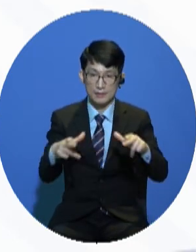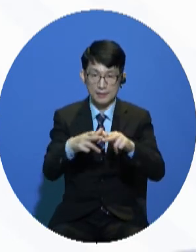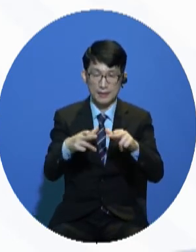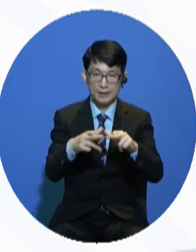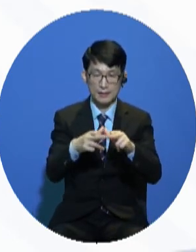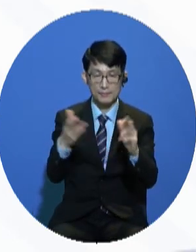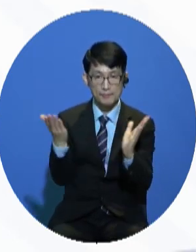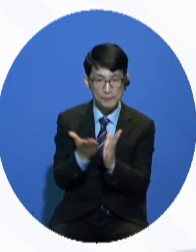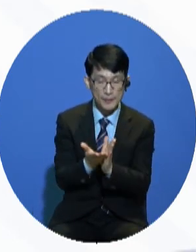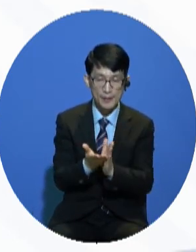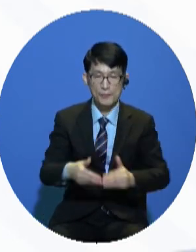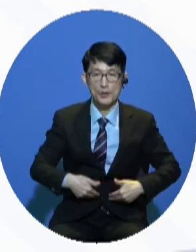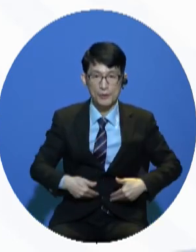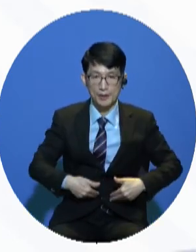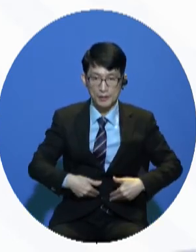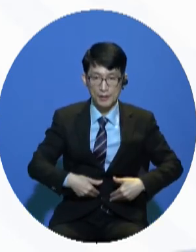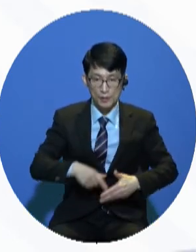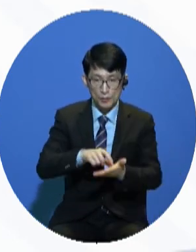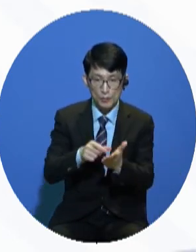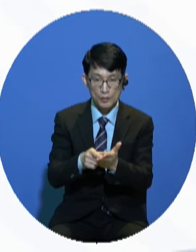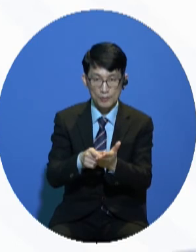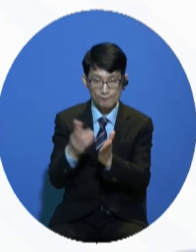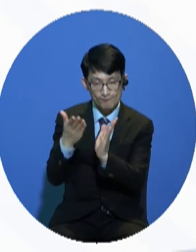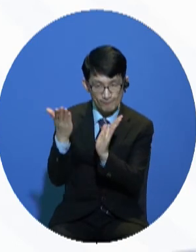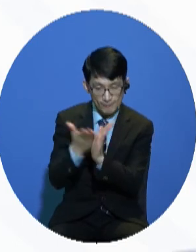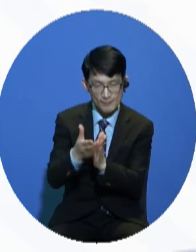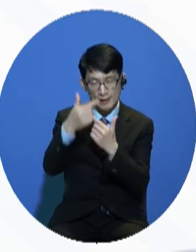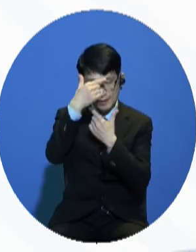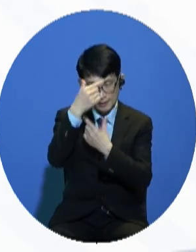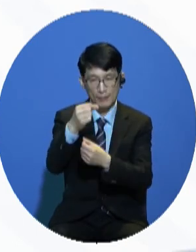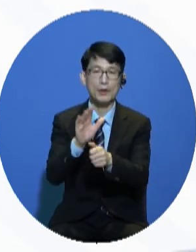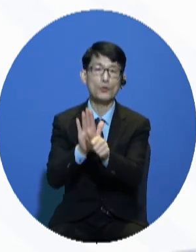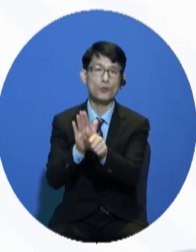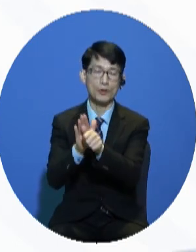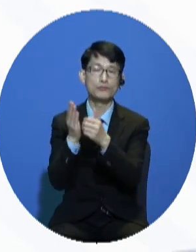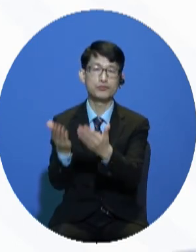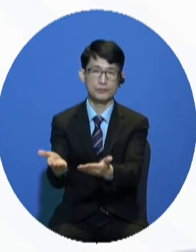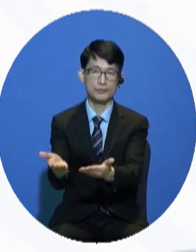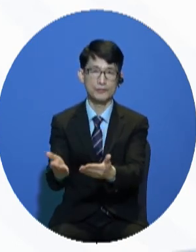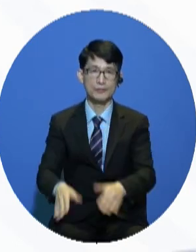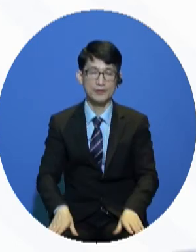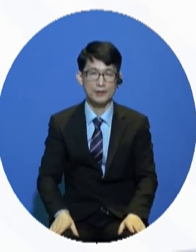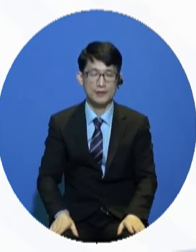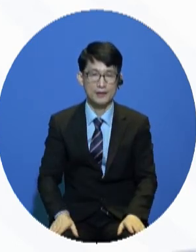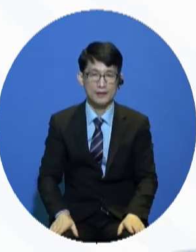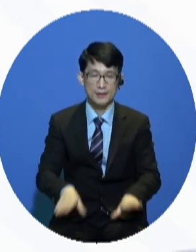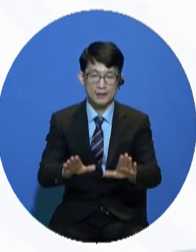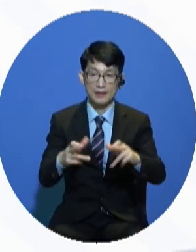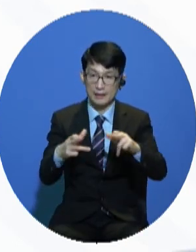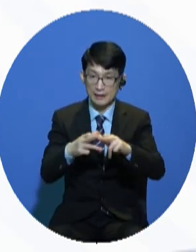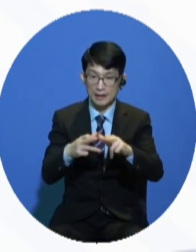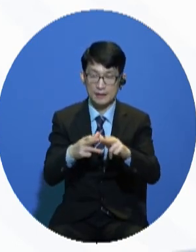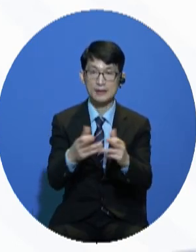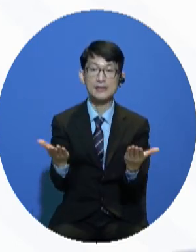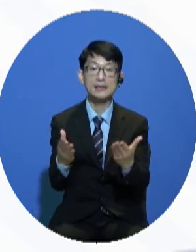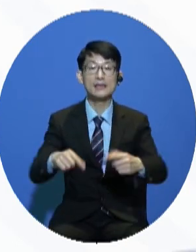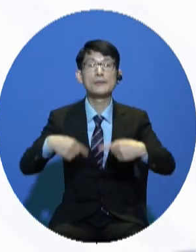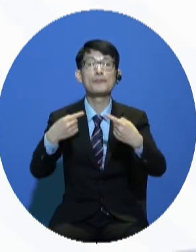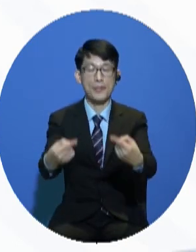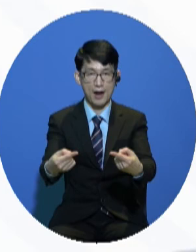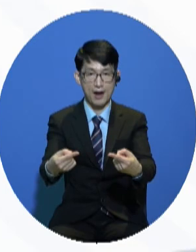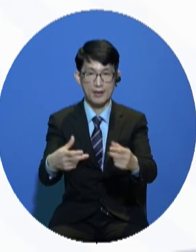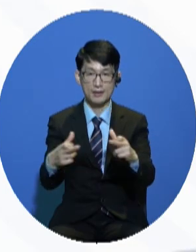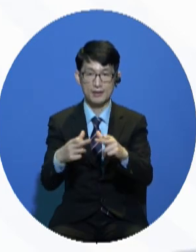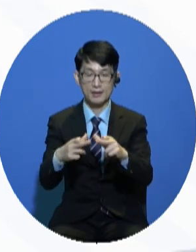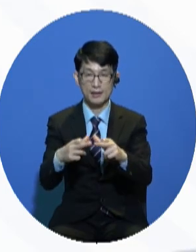복지를 필요한 만큼 지원해주는 그런 집중적인 투자 시스템을 만들어서 더 많은 장애인이 취업을 하게 되고, 그래서 더